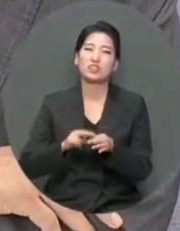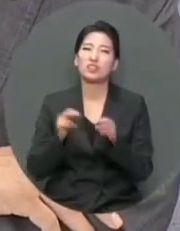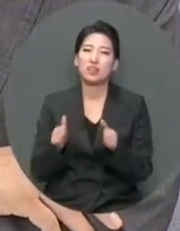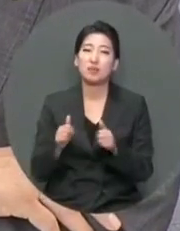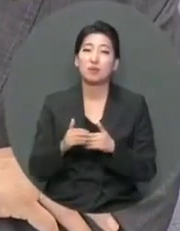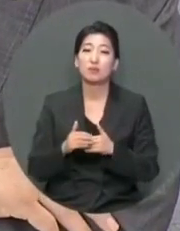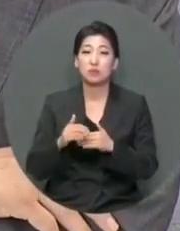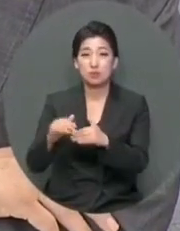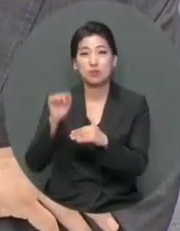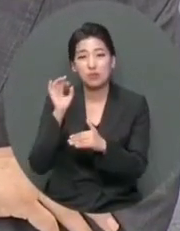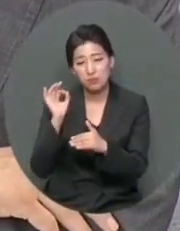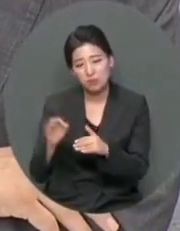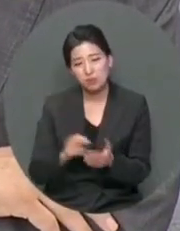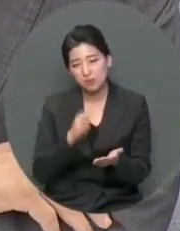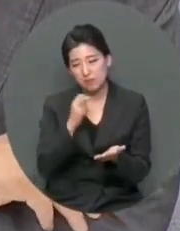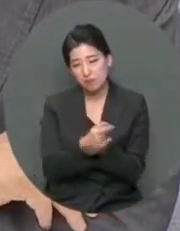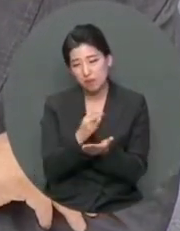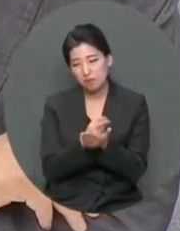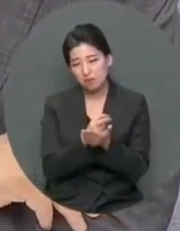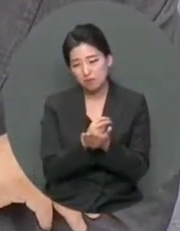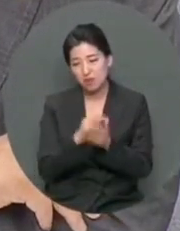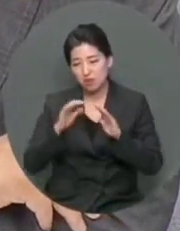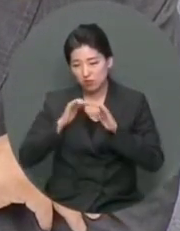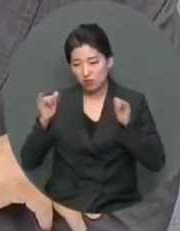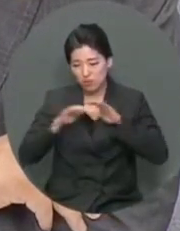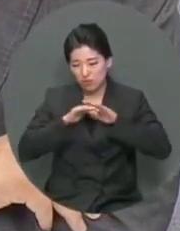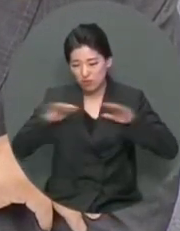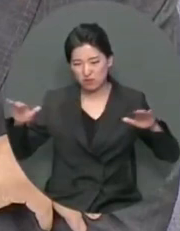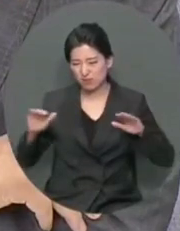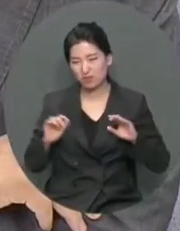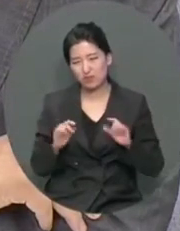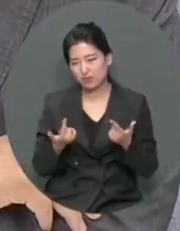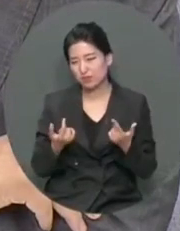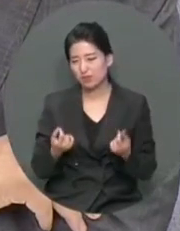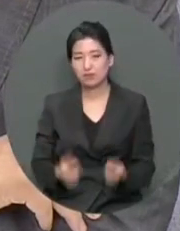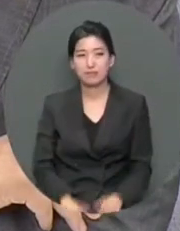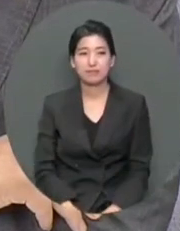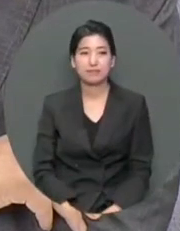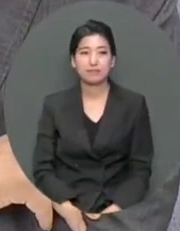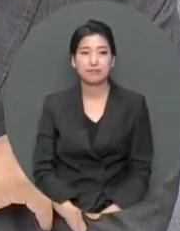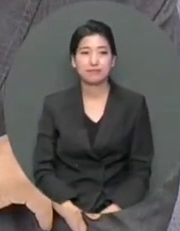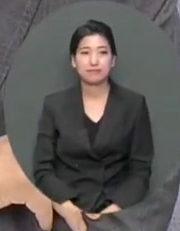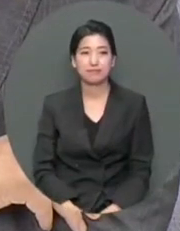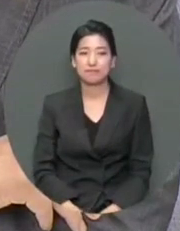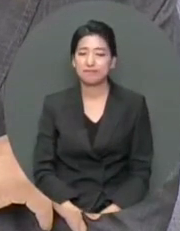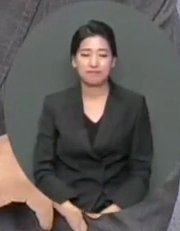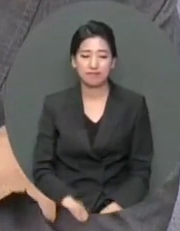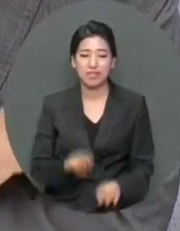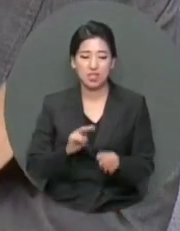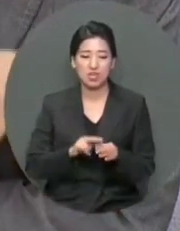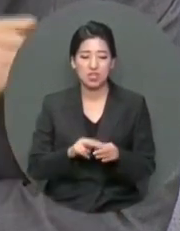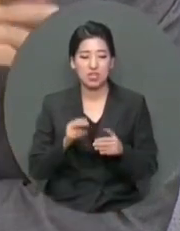평등권이 제대로 실현되고 있다고 보십니까? 형사사법 절차에서는 아무래도